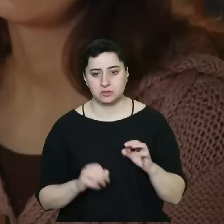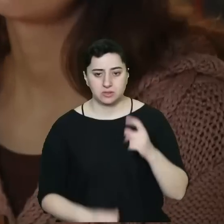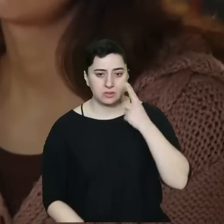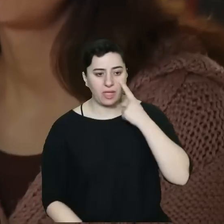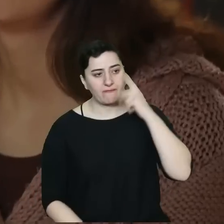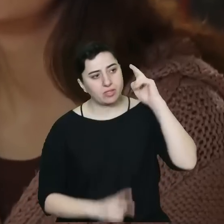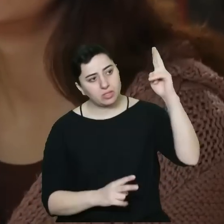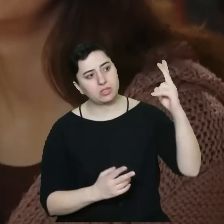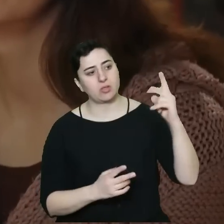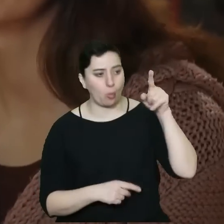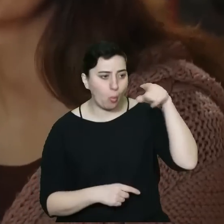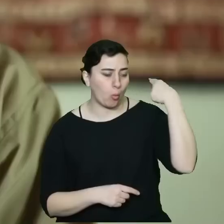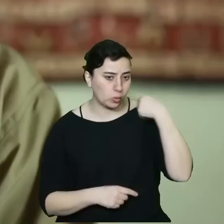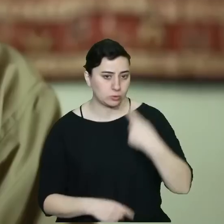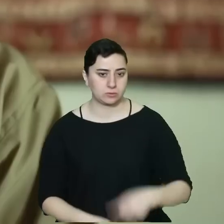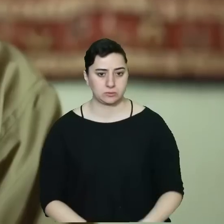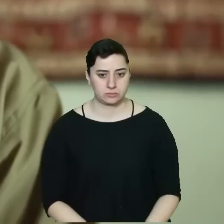Devlet sayesinde.